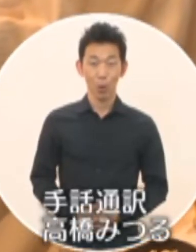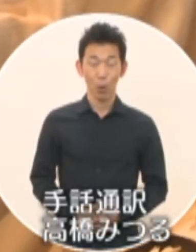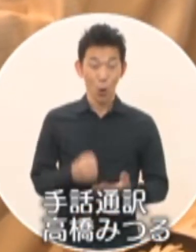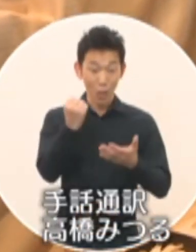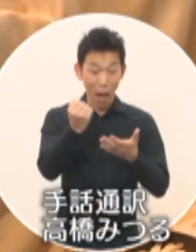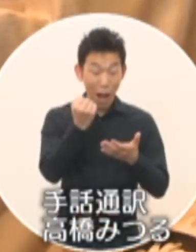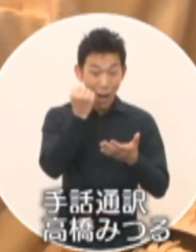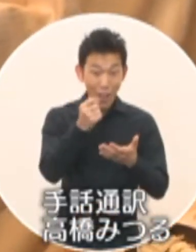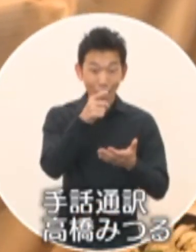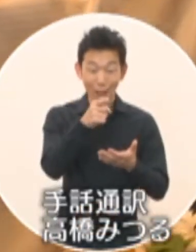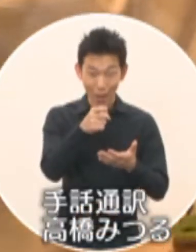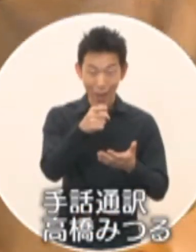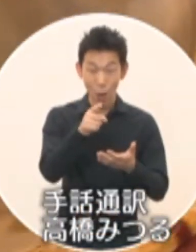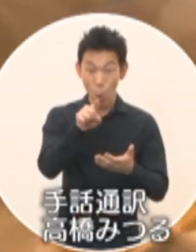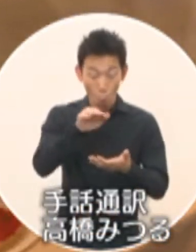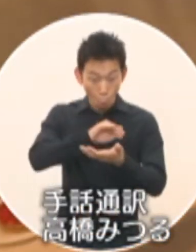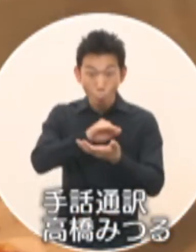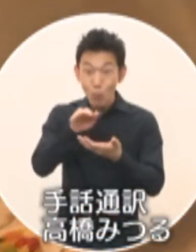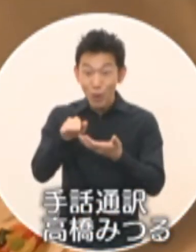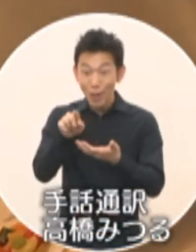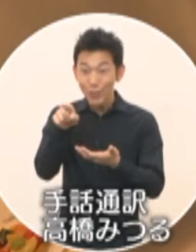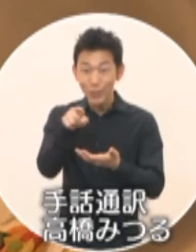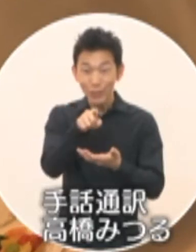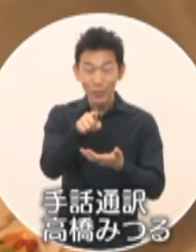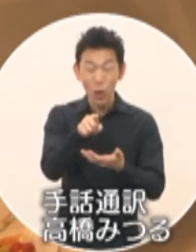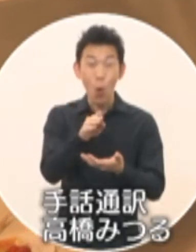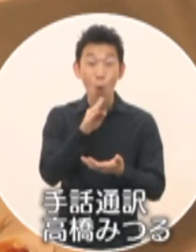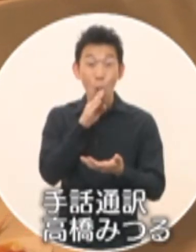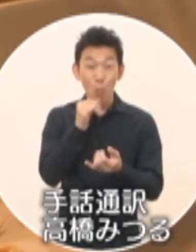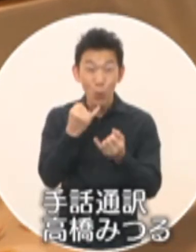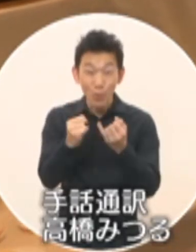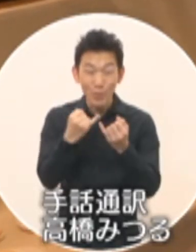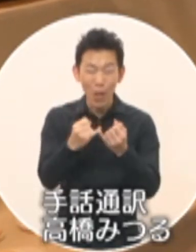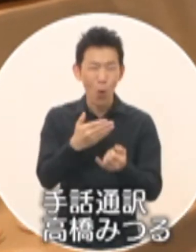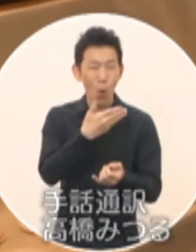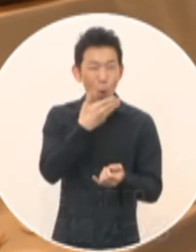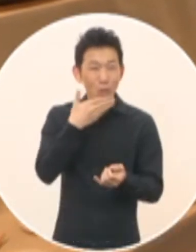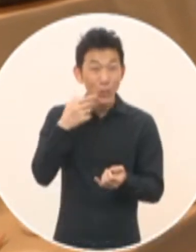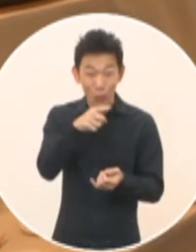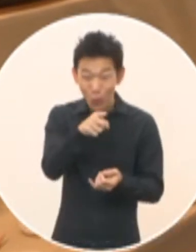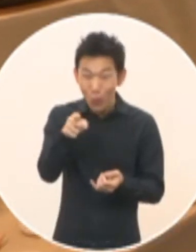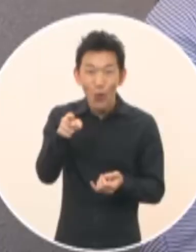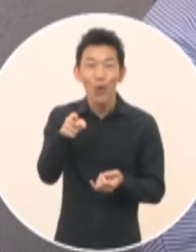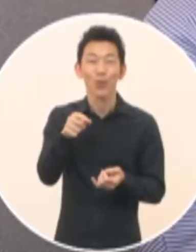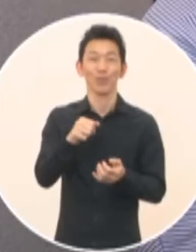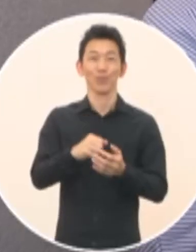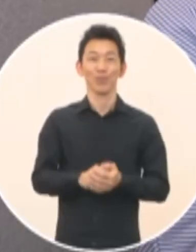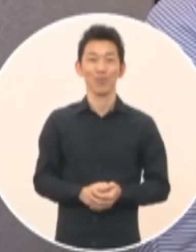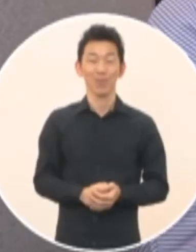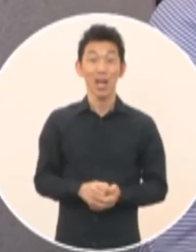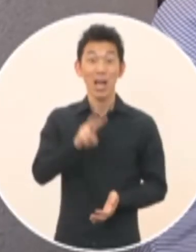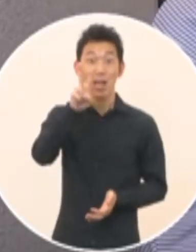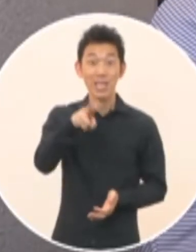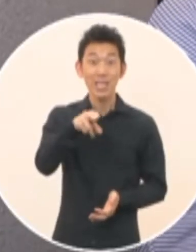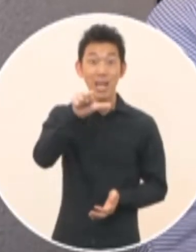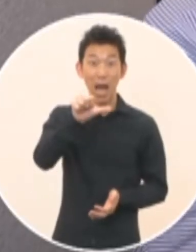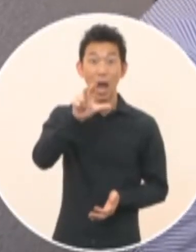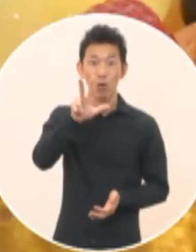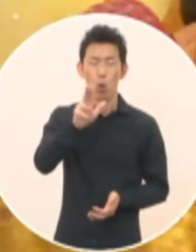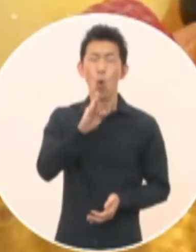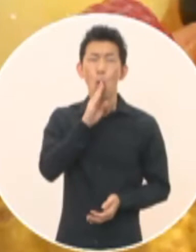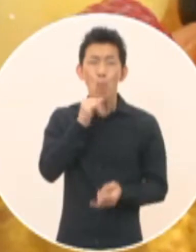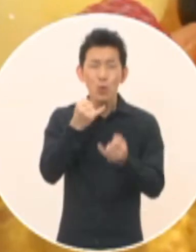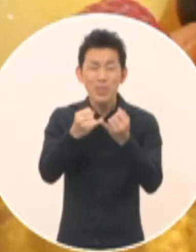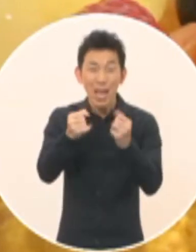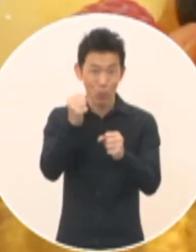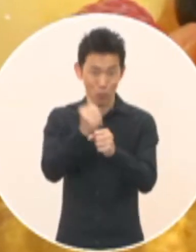レーライスに、あ、オムライス、どれも本物みたいで美味しそう。 よりリアルに近づけるように、そして